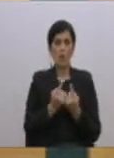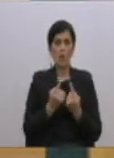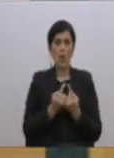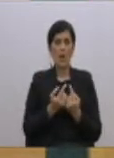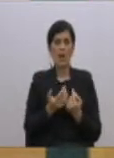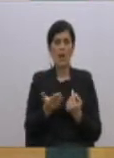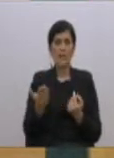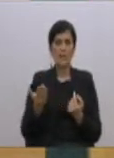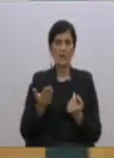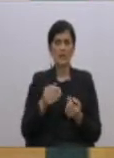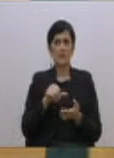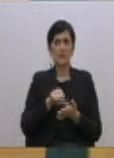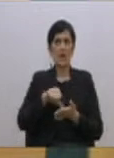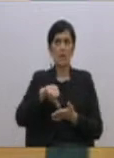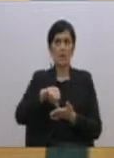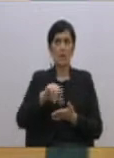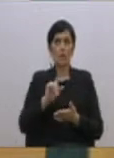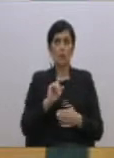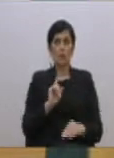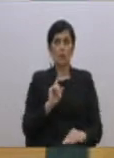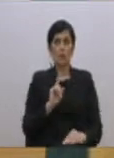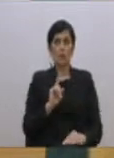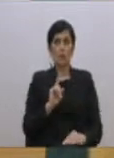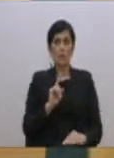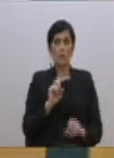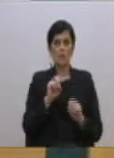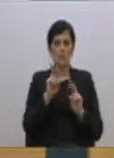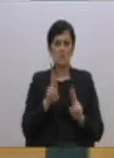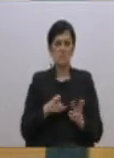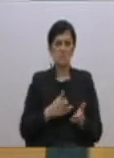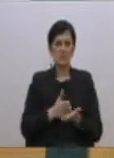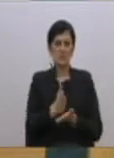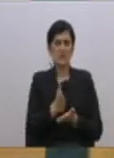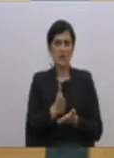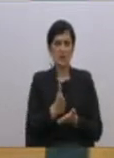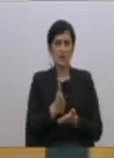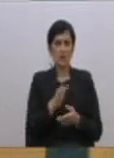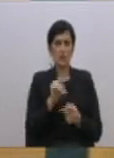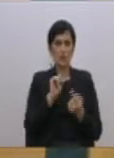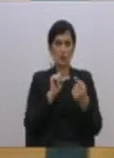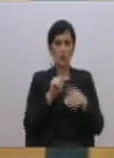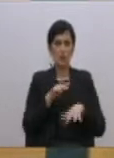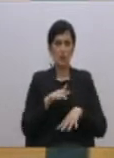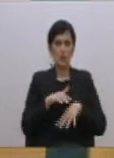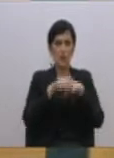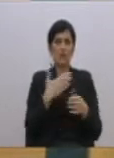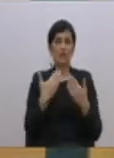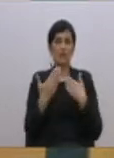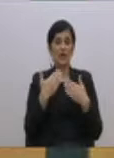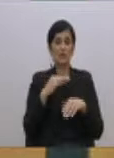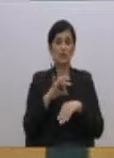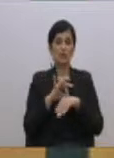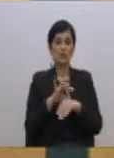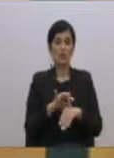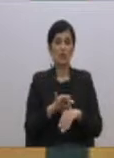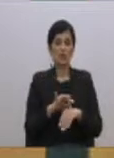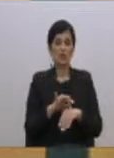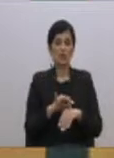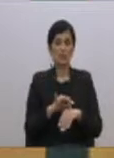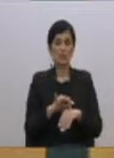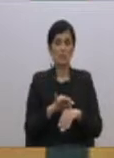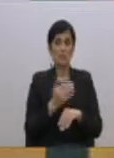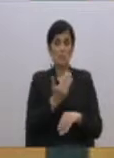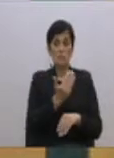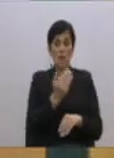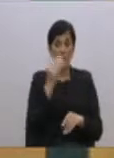lebi, rom, mizami martuli, buicoti leba, gamuț hades, bas.